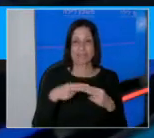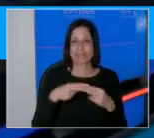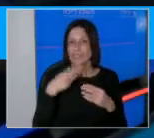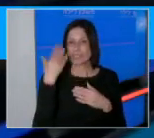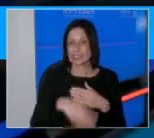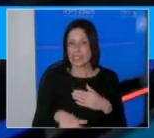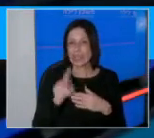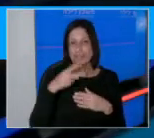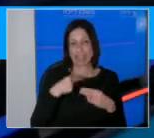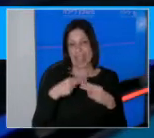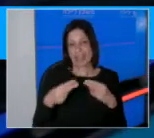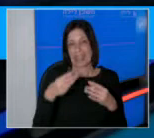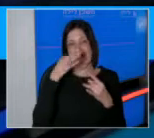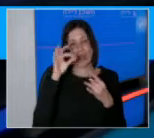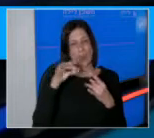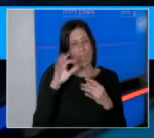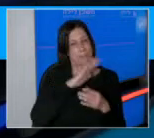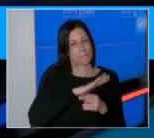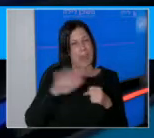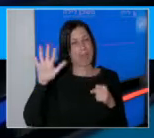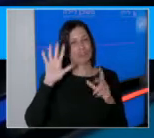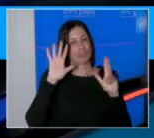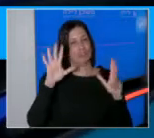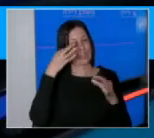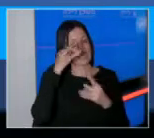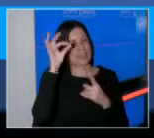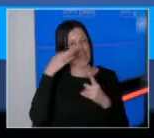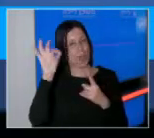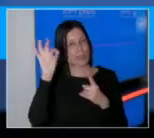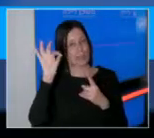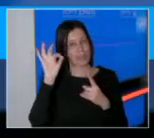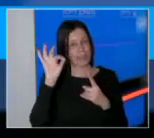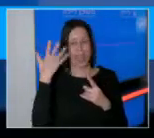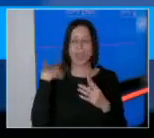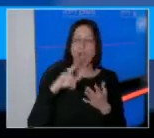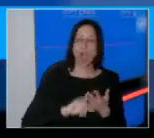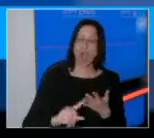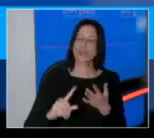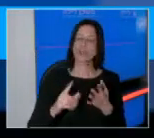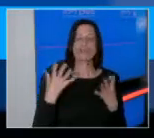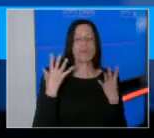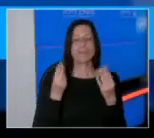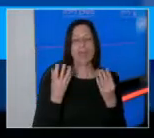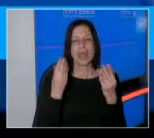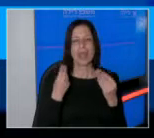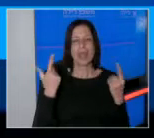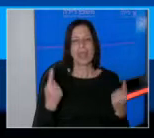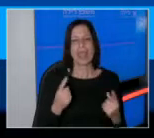וגם יש לידי חנוכיה מלאה בשמונה נרות. תשמעי, עבר לנו חודש עמוס מבחינת